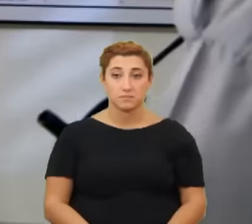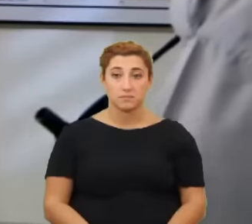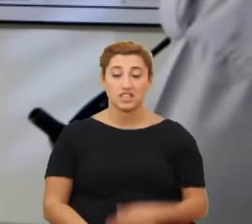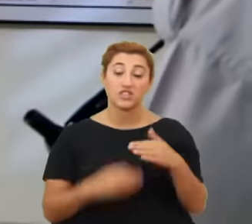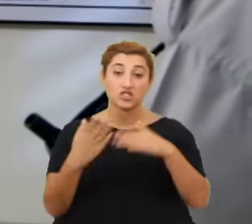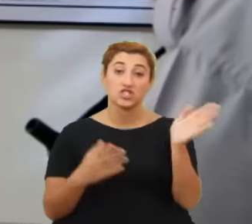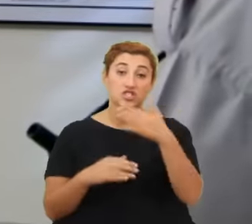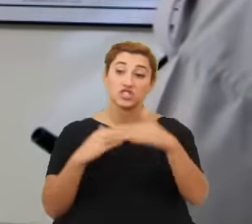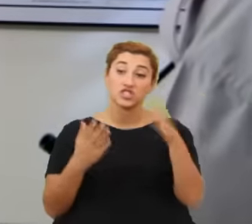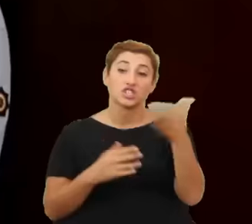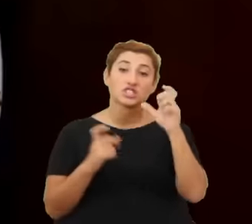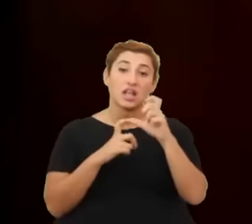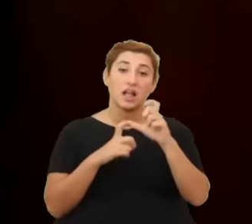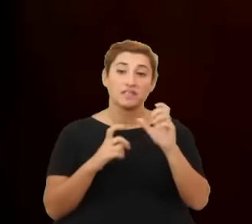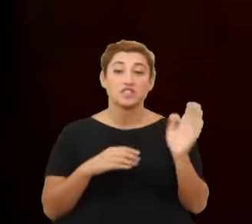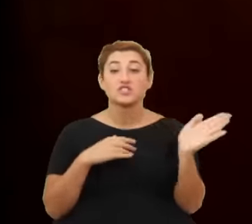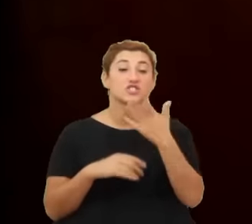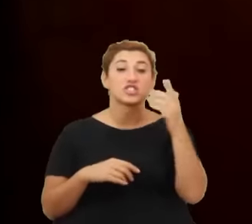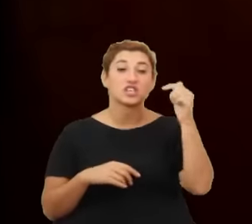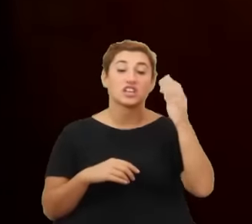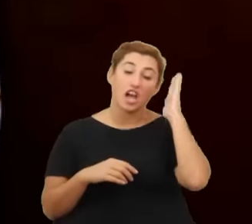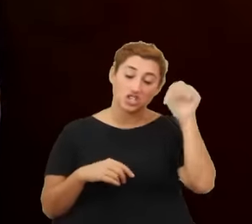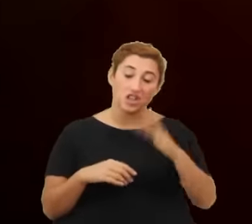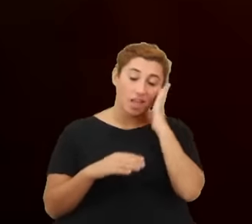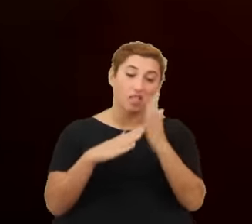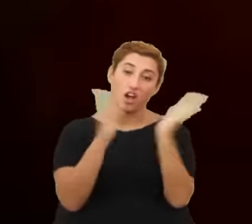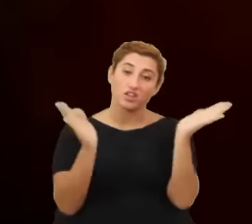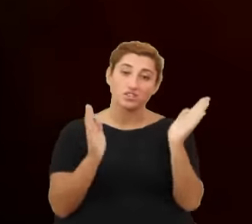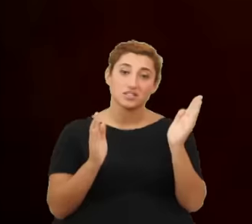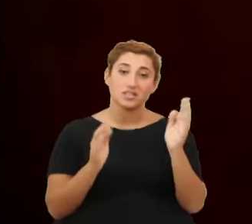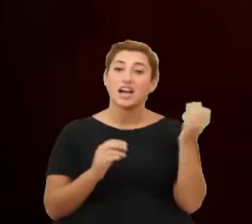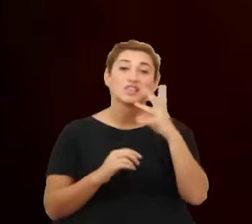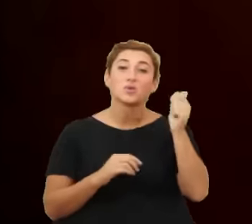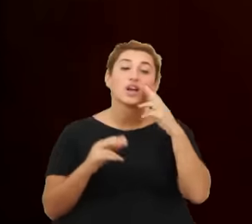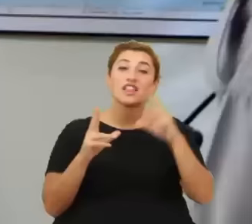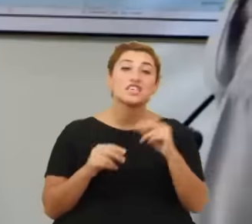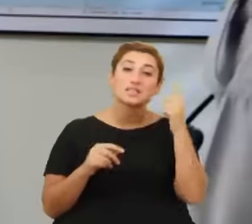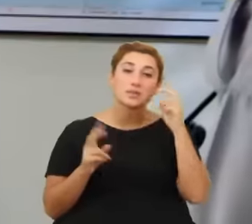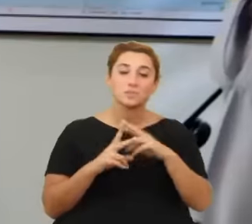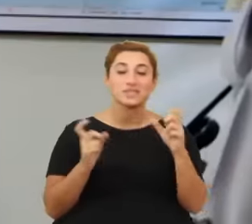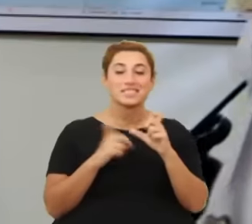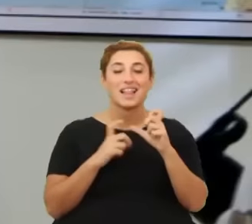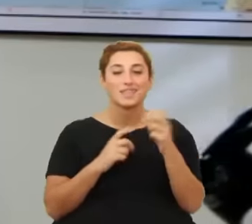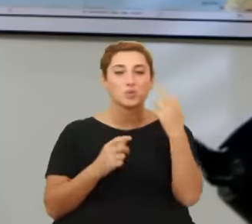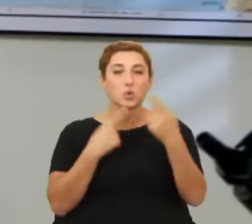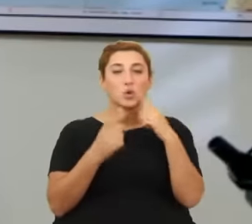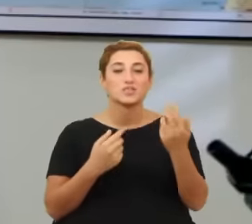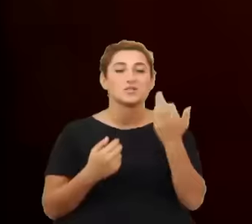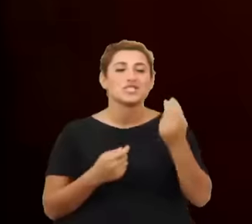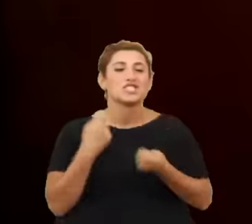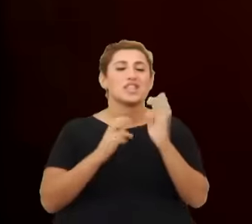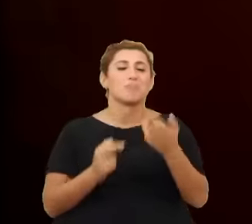Çık dışarı. Çık dışarı Selahattin. Çık in aşağı yatağa aç. Tesisimizde kaç gün kalacaksınız başkomiserim? Selahattin riv yapma. İşin gücü